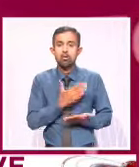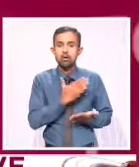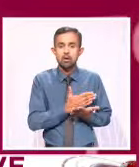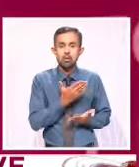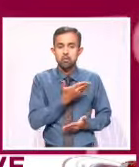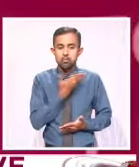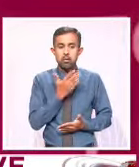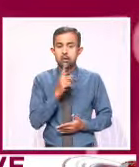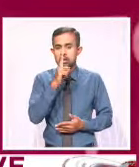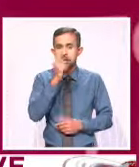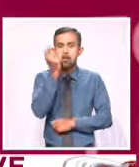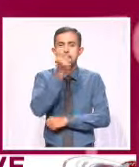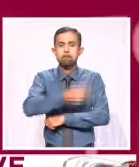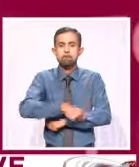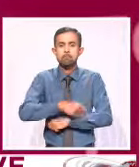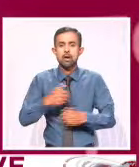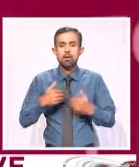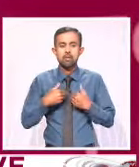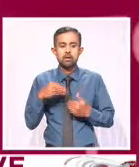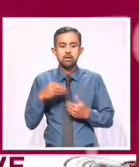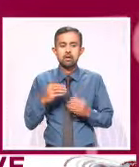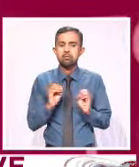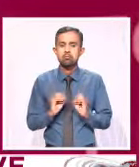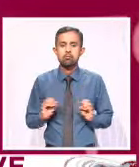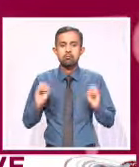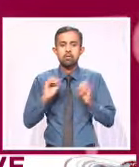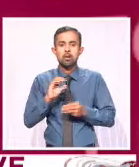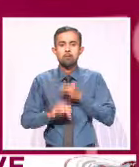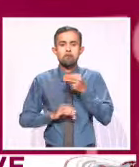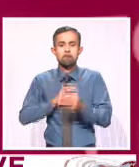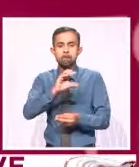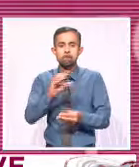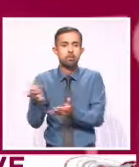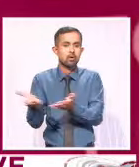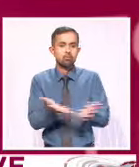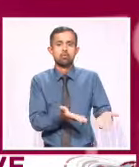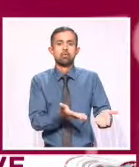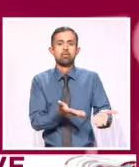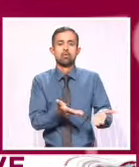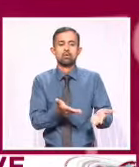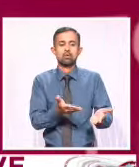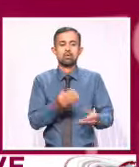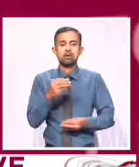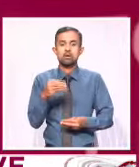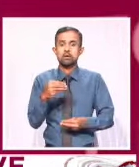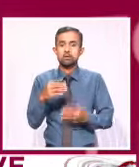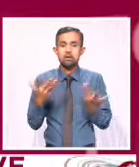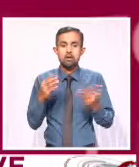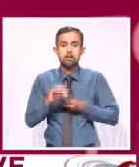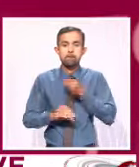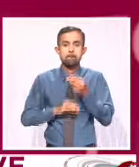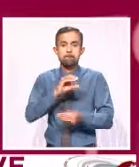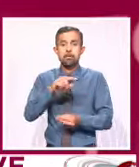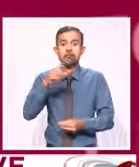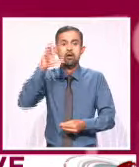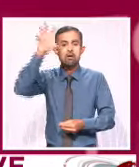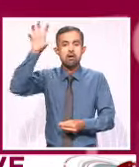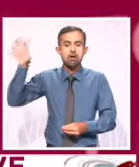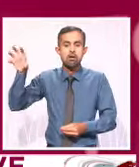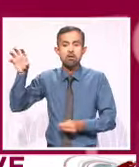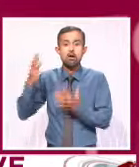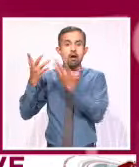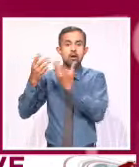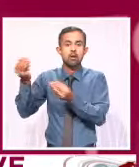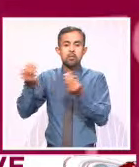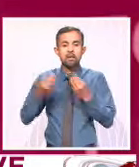පුළුවන් වෙන එකම ක්‍රමය අපිට ණය නැති ආයෝජන ලබා ගන්න ඕනේ. එතකොට ණය නැති ආයෝජන වෙනත් රටවලට එන ටික